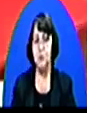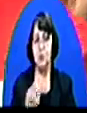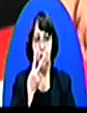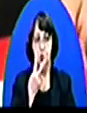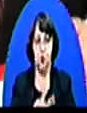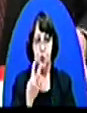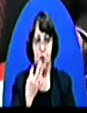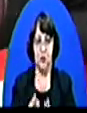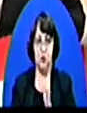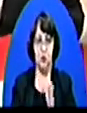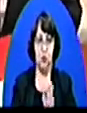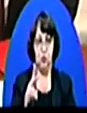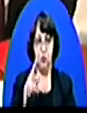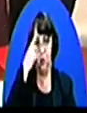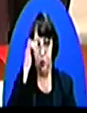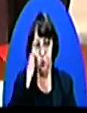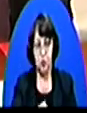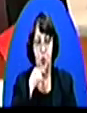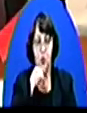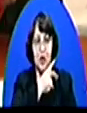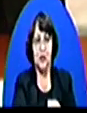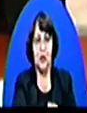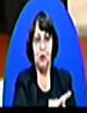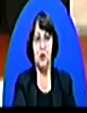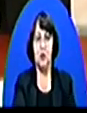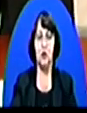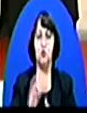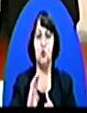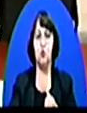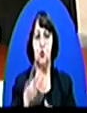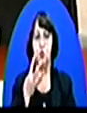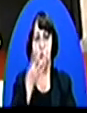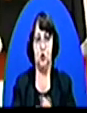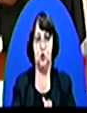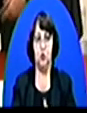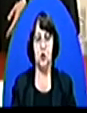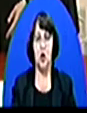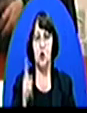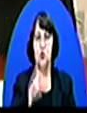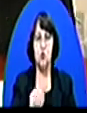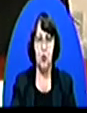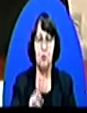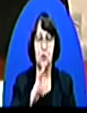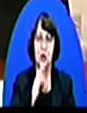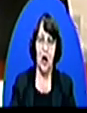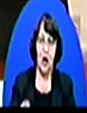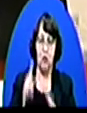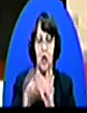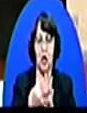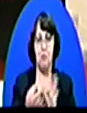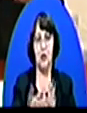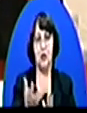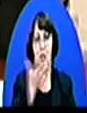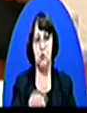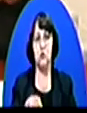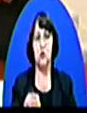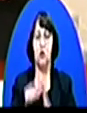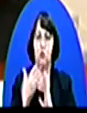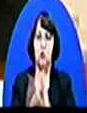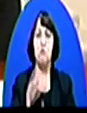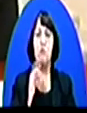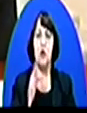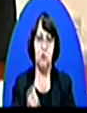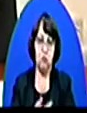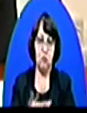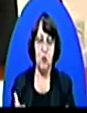үндэс бүрдсэн юм. Монголын улаан цагаан нийгэмлэг сүүлийн 4 жилийн хугацаанд зодод нэрвэгдсэн 18,500 өрхөд бэлэн мөнгө, малын